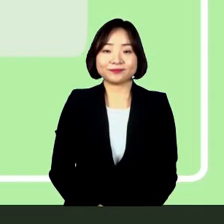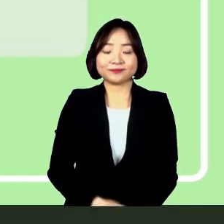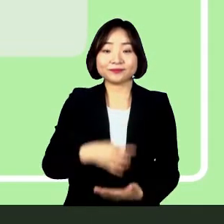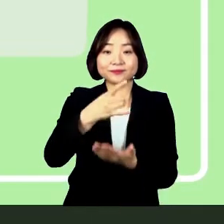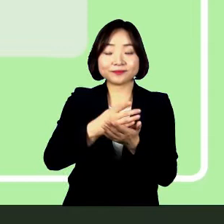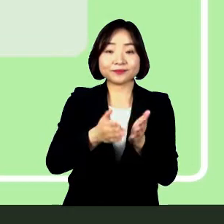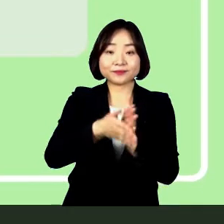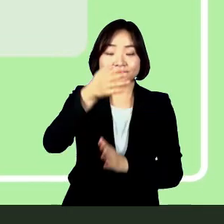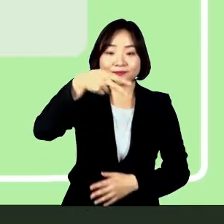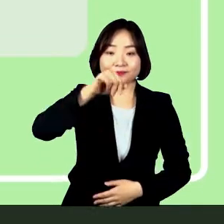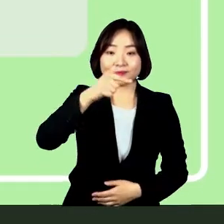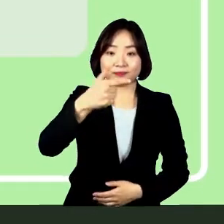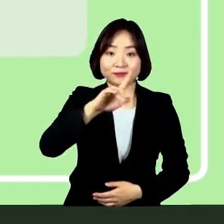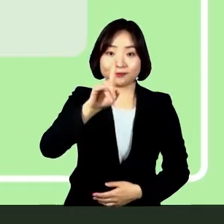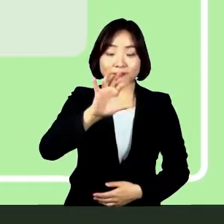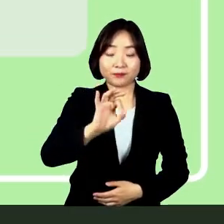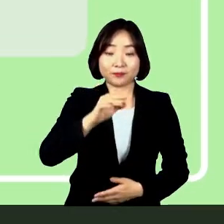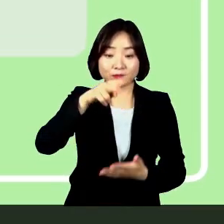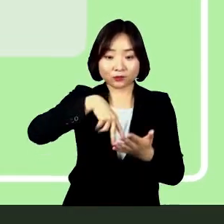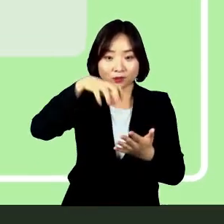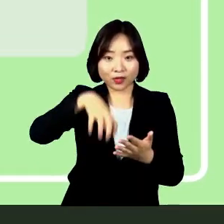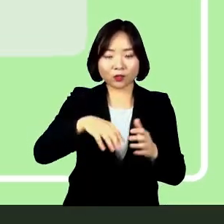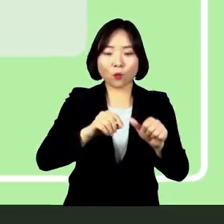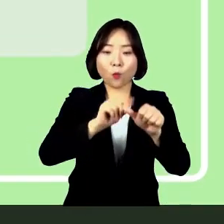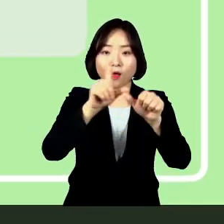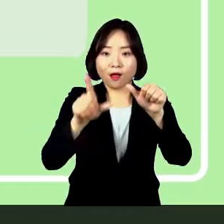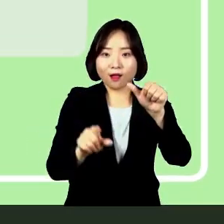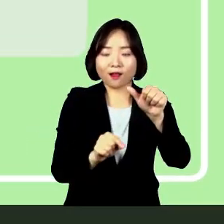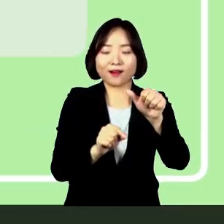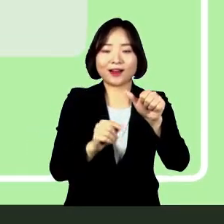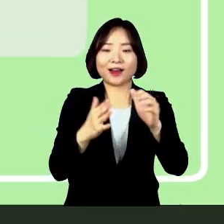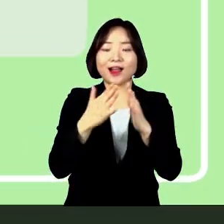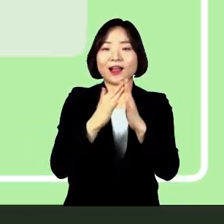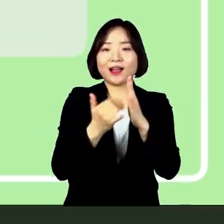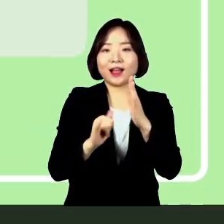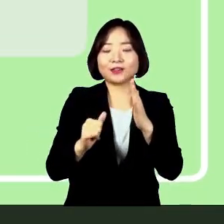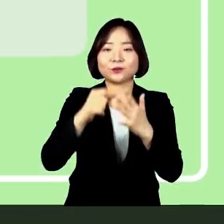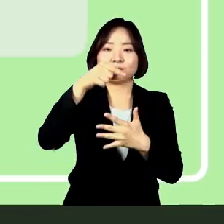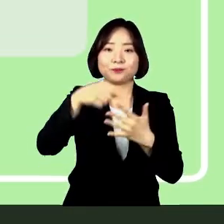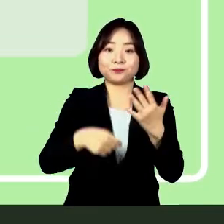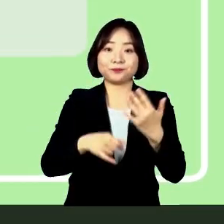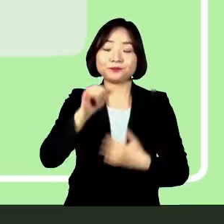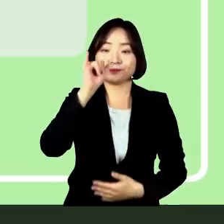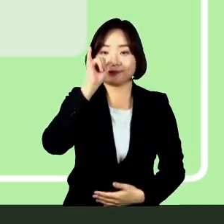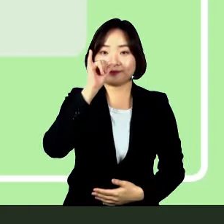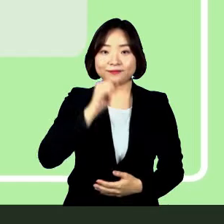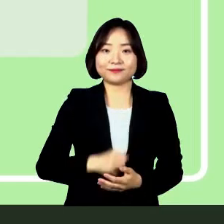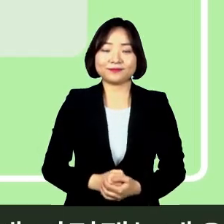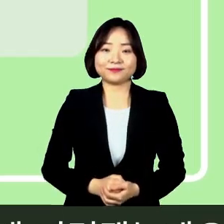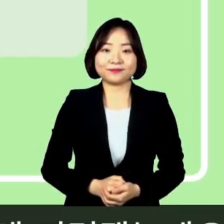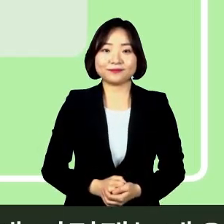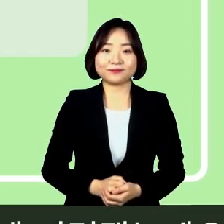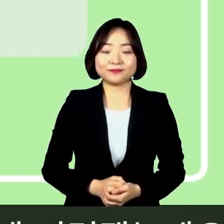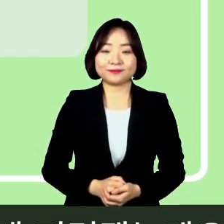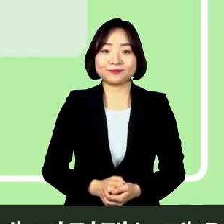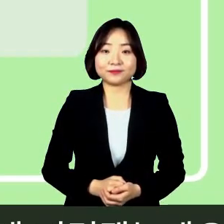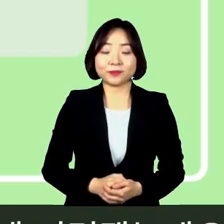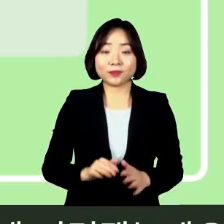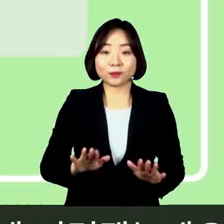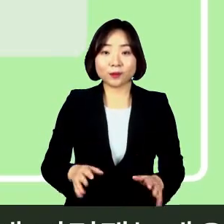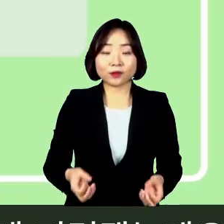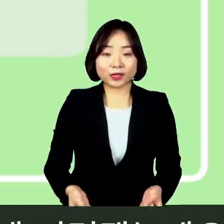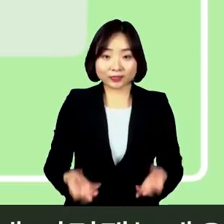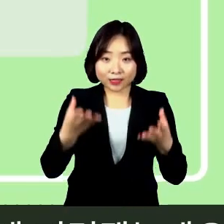춘안시 신방도서관에서는 가정의 달 5월을 맞아 5월 가족 테마 행사 프로그램을 운영합니다. 이번에